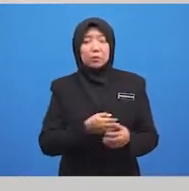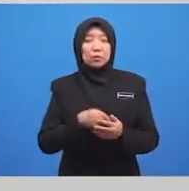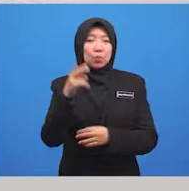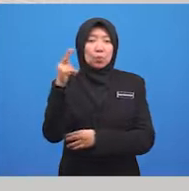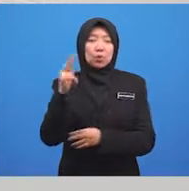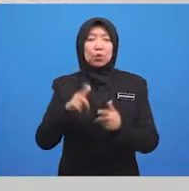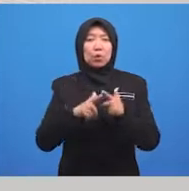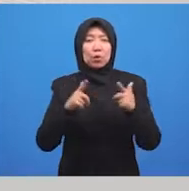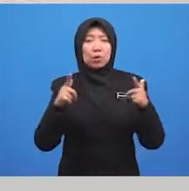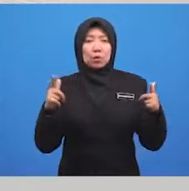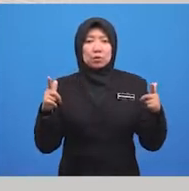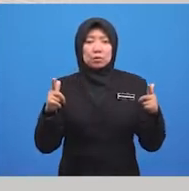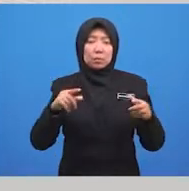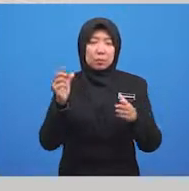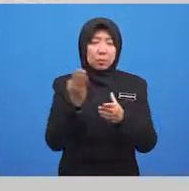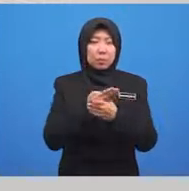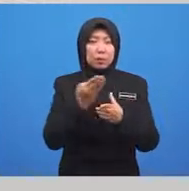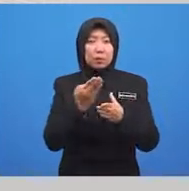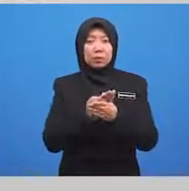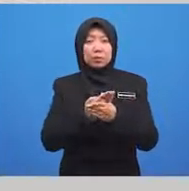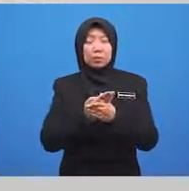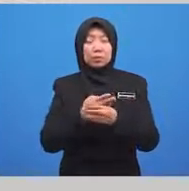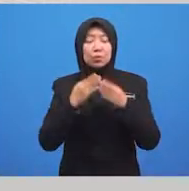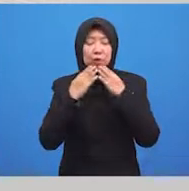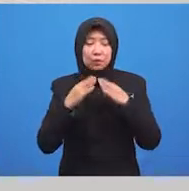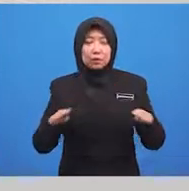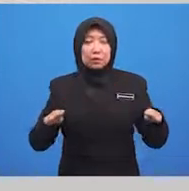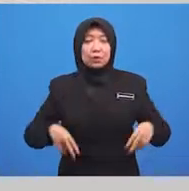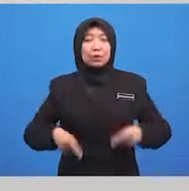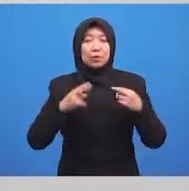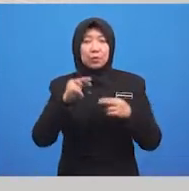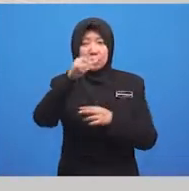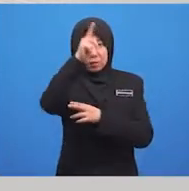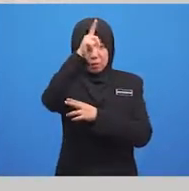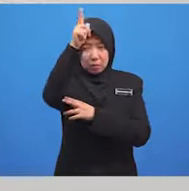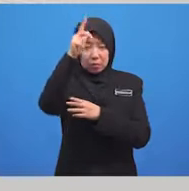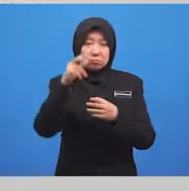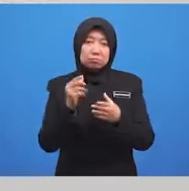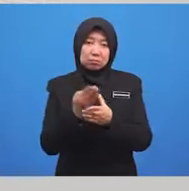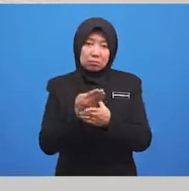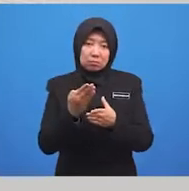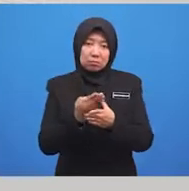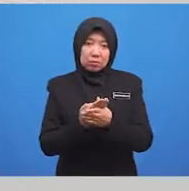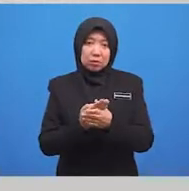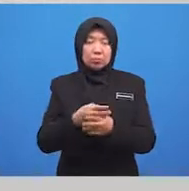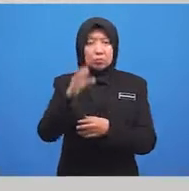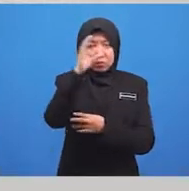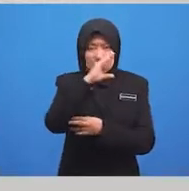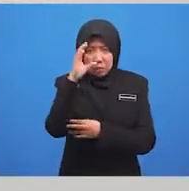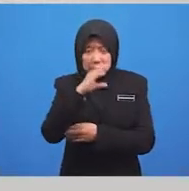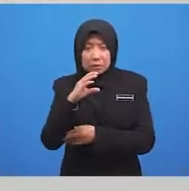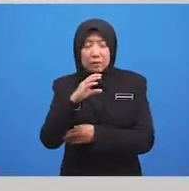luas dan mengganggu habitat hidupan liar. Oleh yang demikian, hidupan liar ini mula